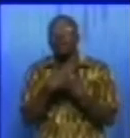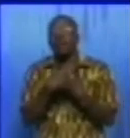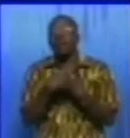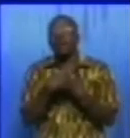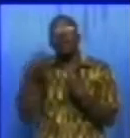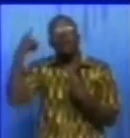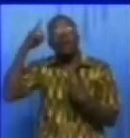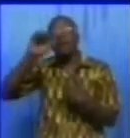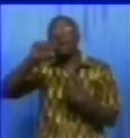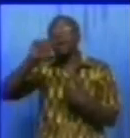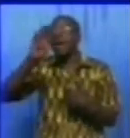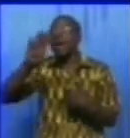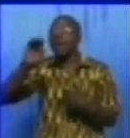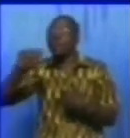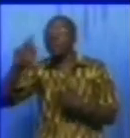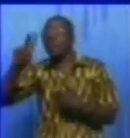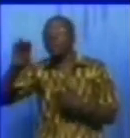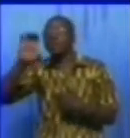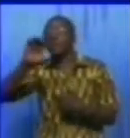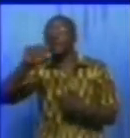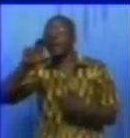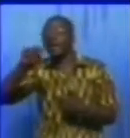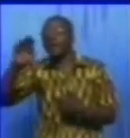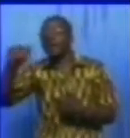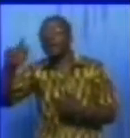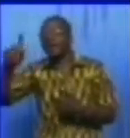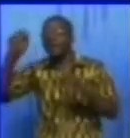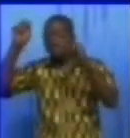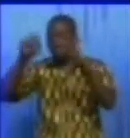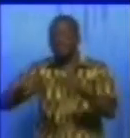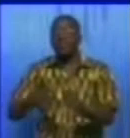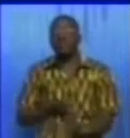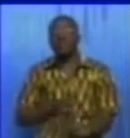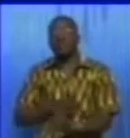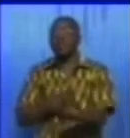un abonnement sur Canal Sat pour pouvoir suivre